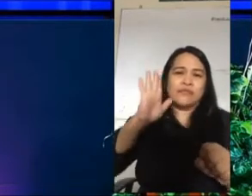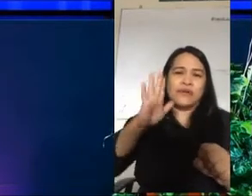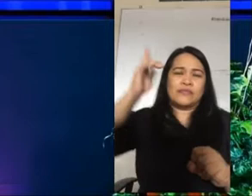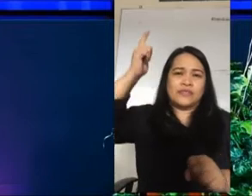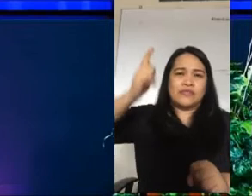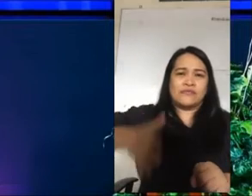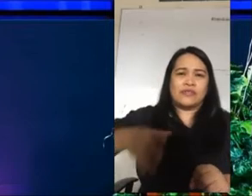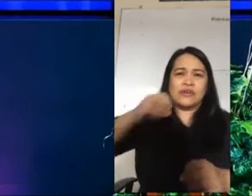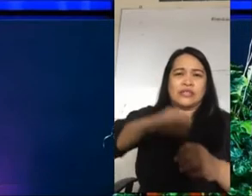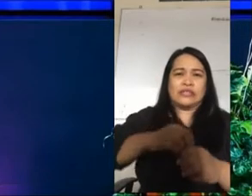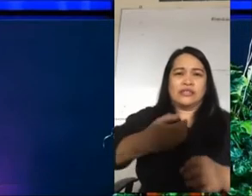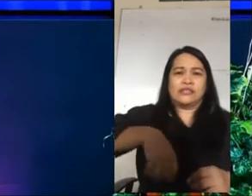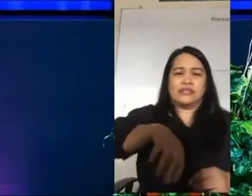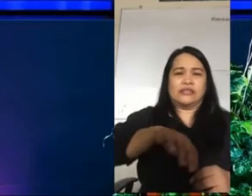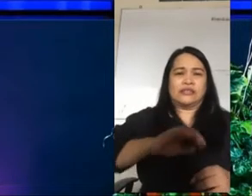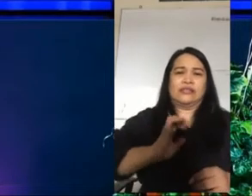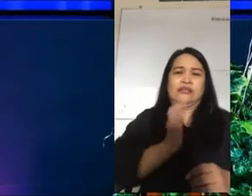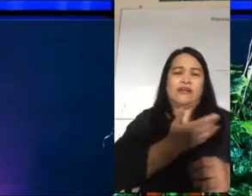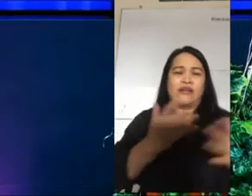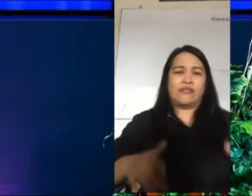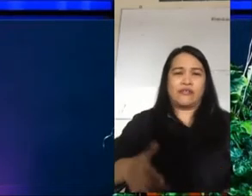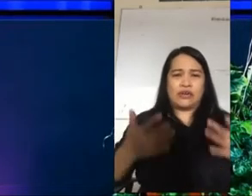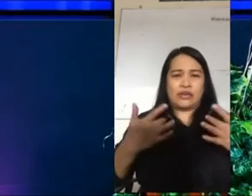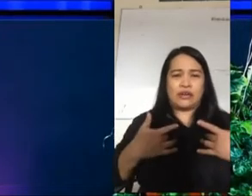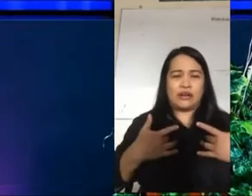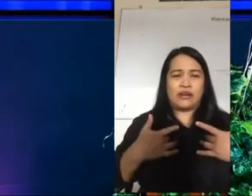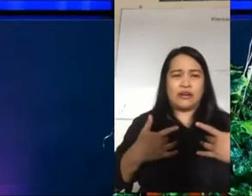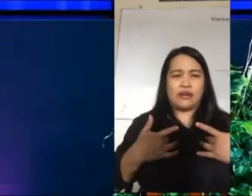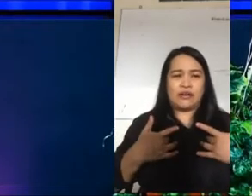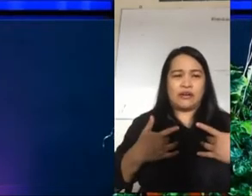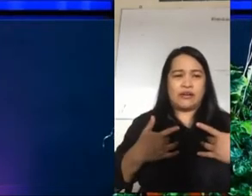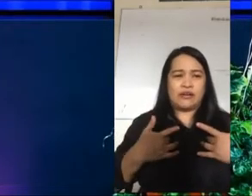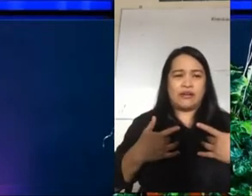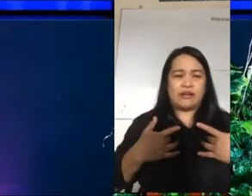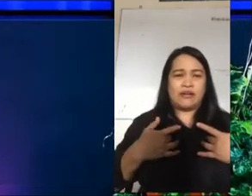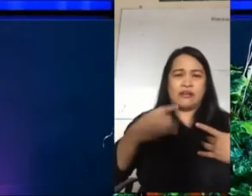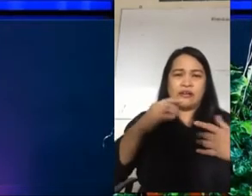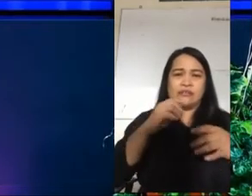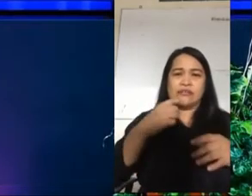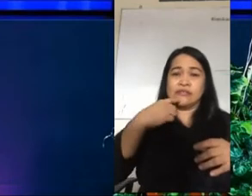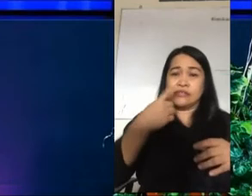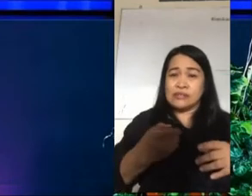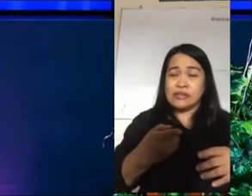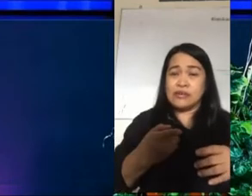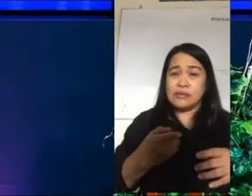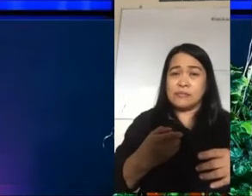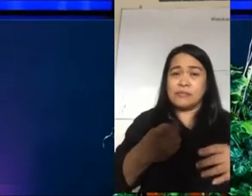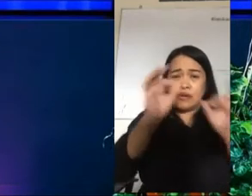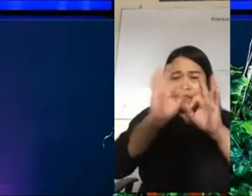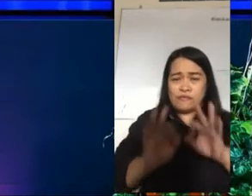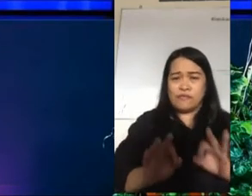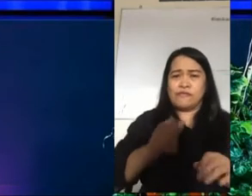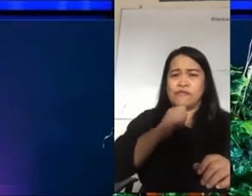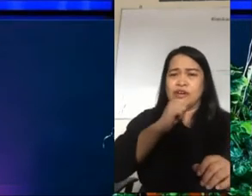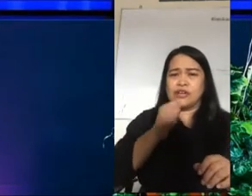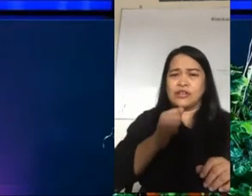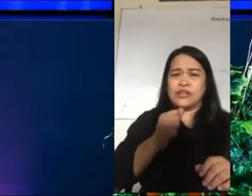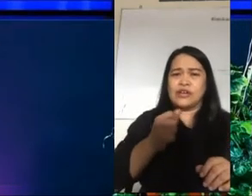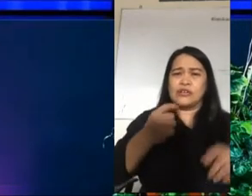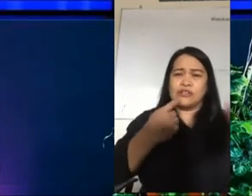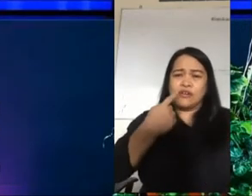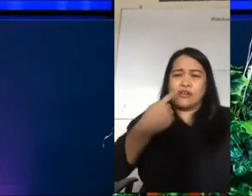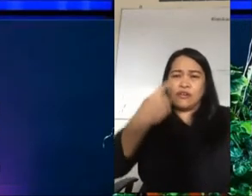anak. In Isaiah 41:10 says, "Fear not, for I am with you. Be not dismayed, for I am your God.